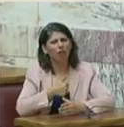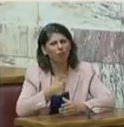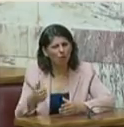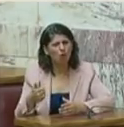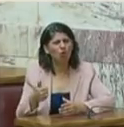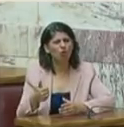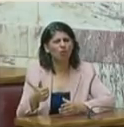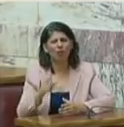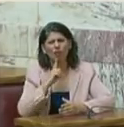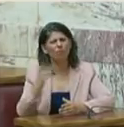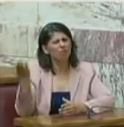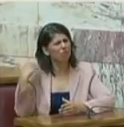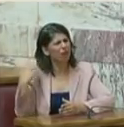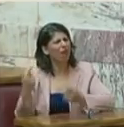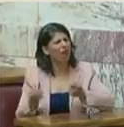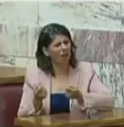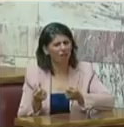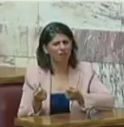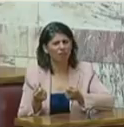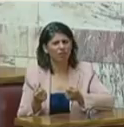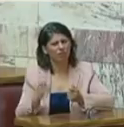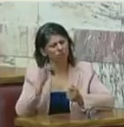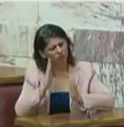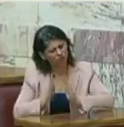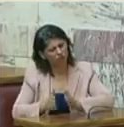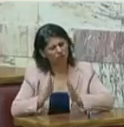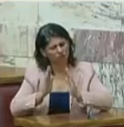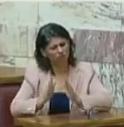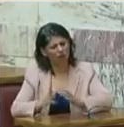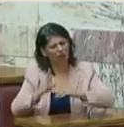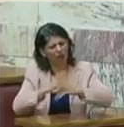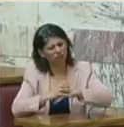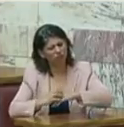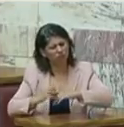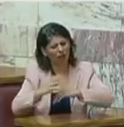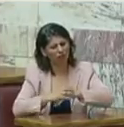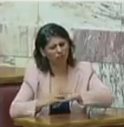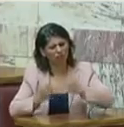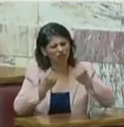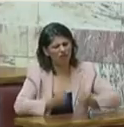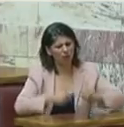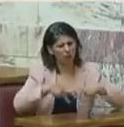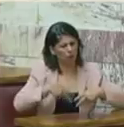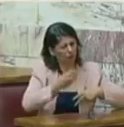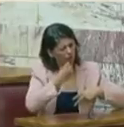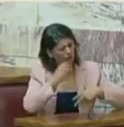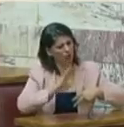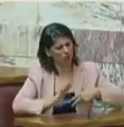μόνο, όπως έκαναν παλιά, να συνεχίσουν να παρασιτούν σε βάρος του κράτους και της εργασίας.